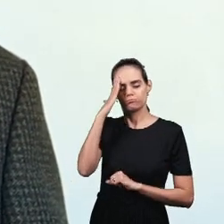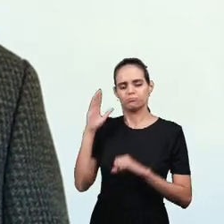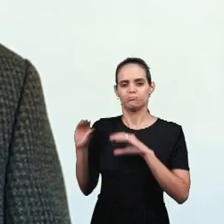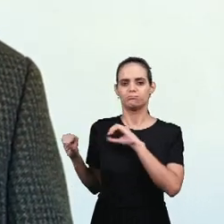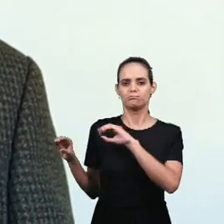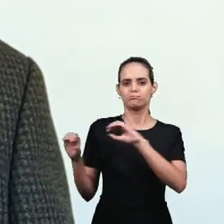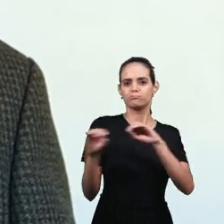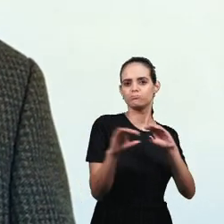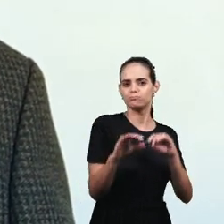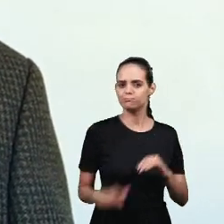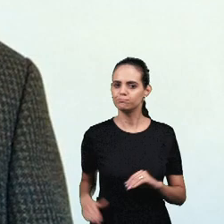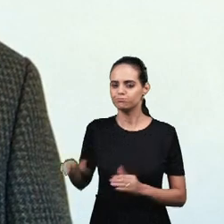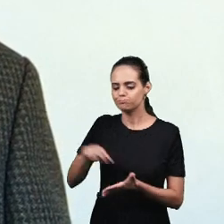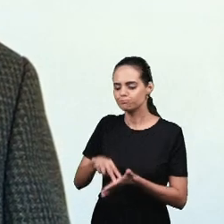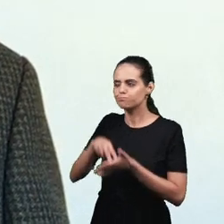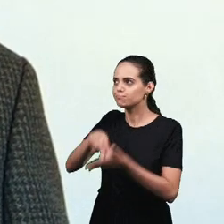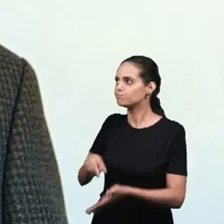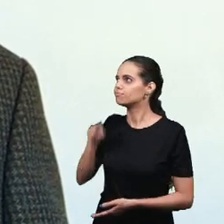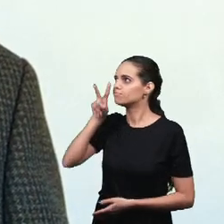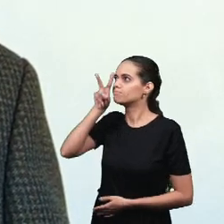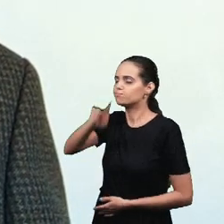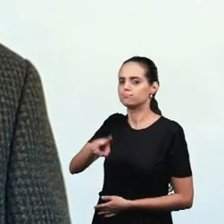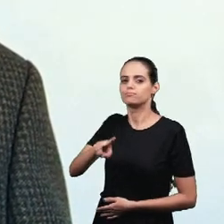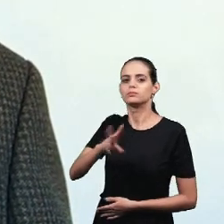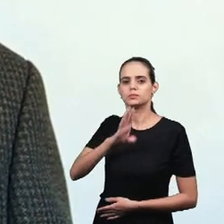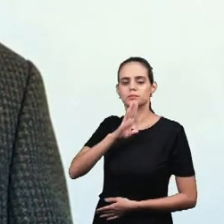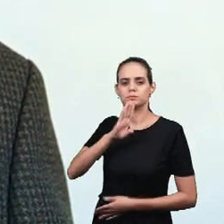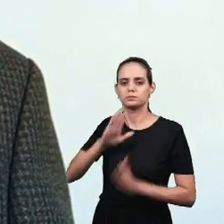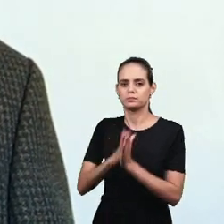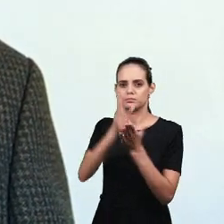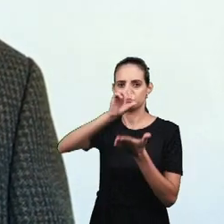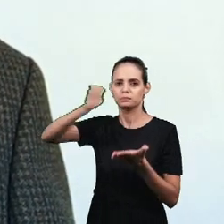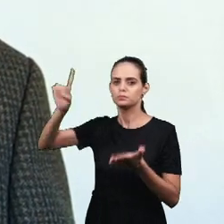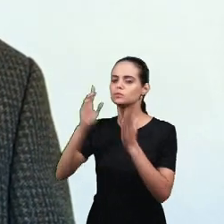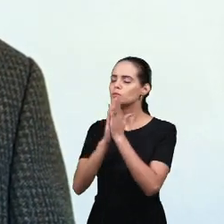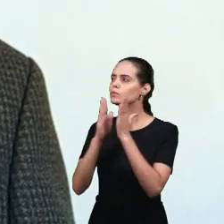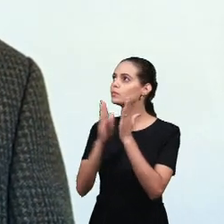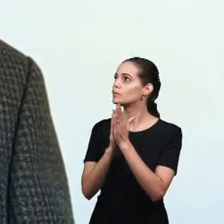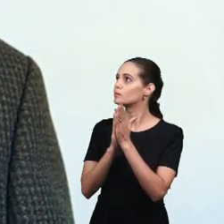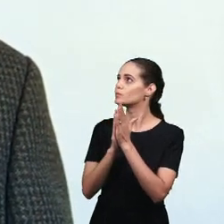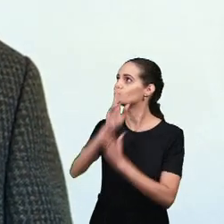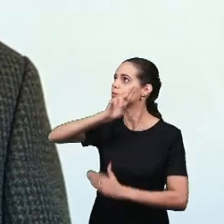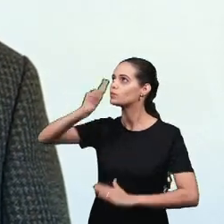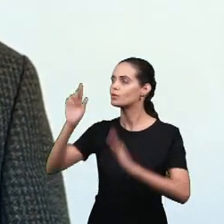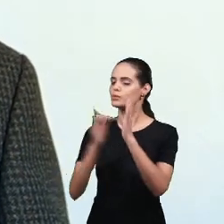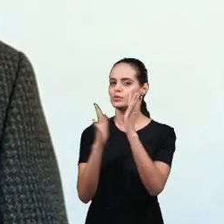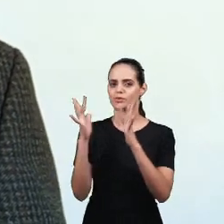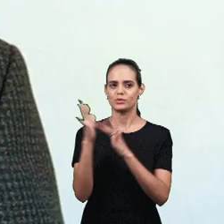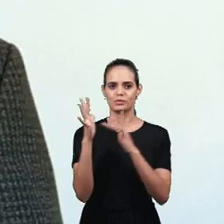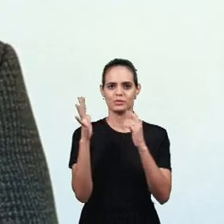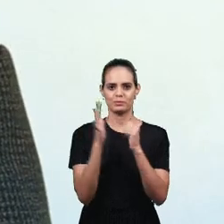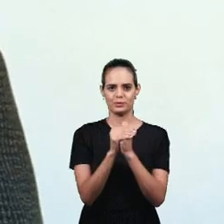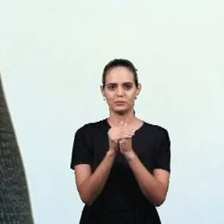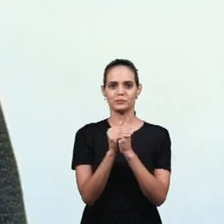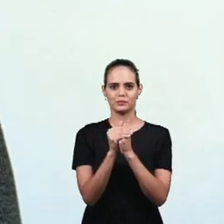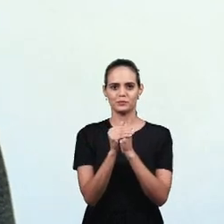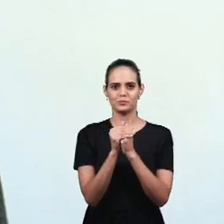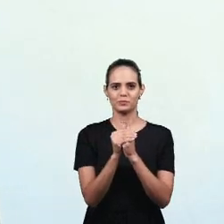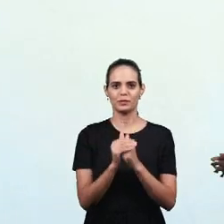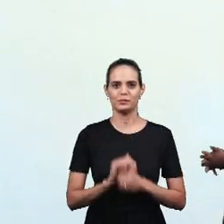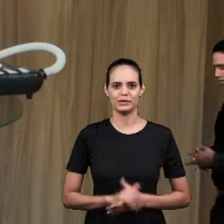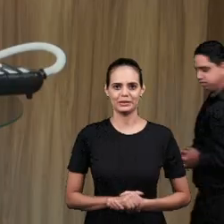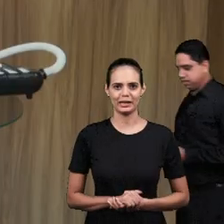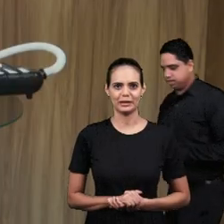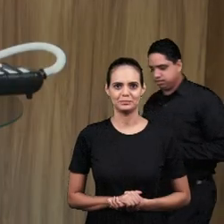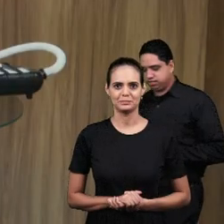à toi en suppliant au nom du Seigneur Jésus. Amen. Gloire à Dieu. Amen, mes frères. La paix du